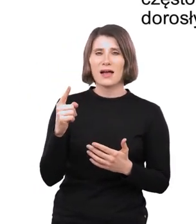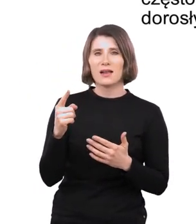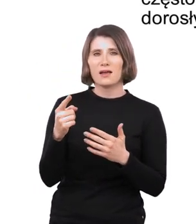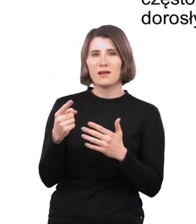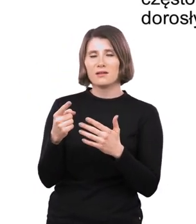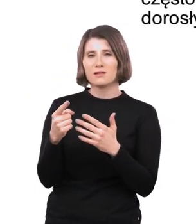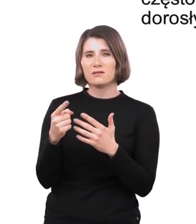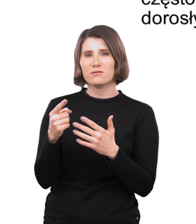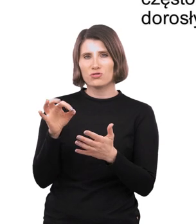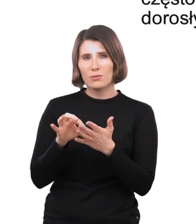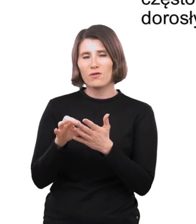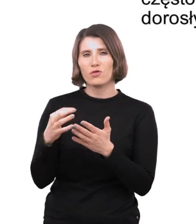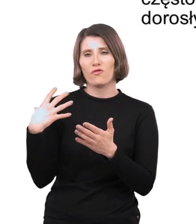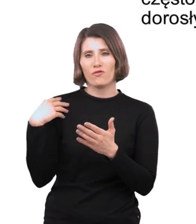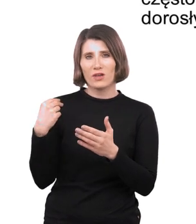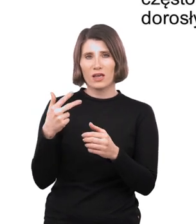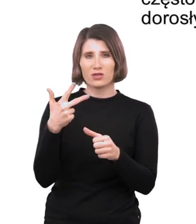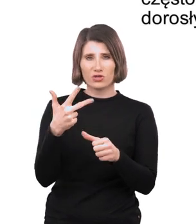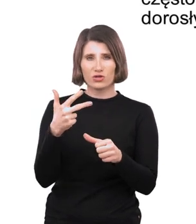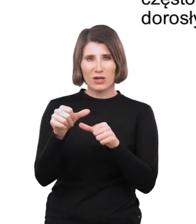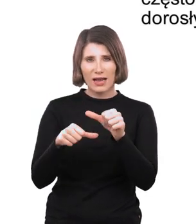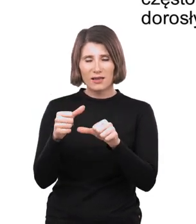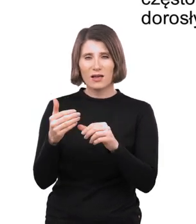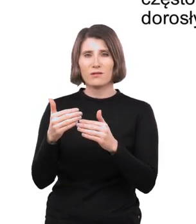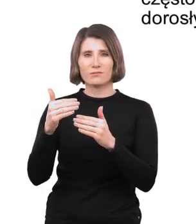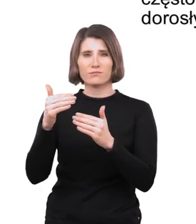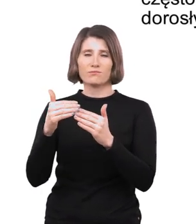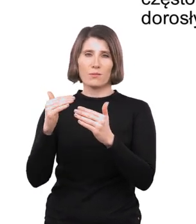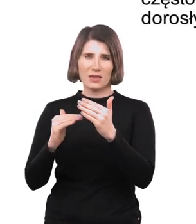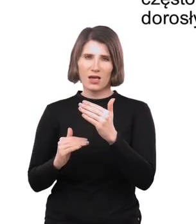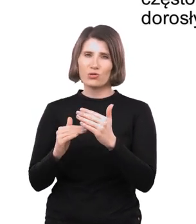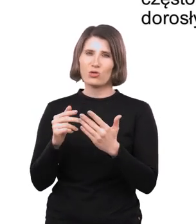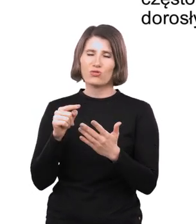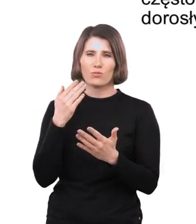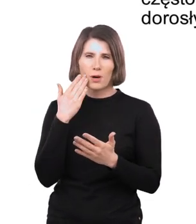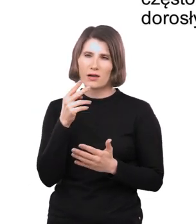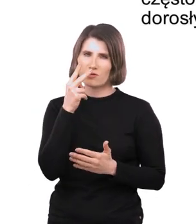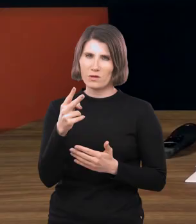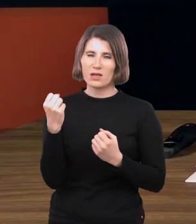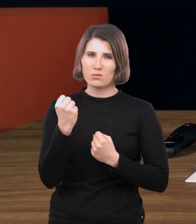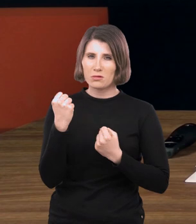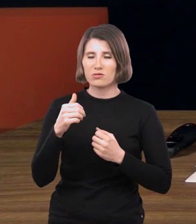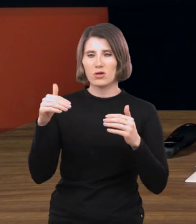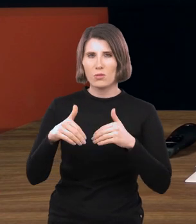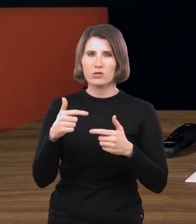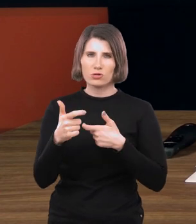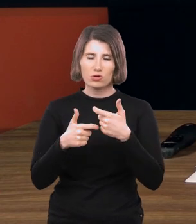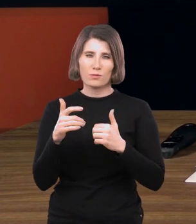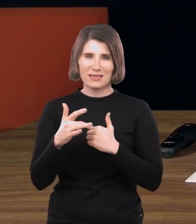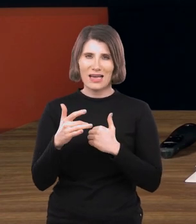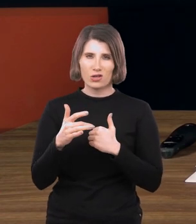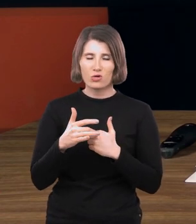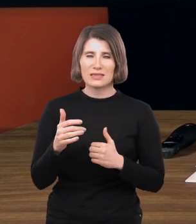już rzeczywiście bardzo widoczne i można spokojnie dokonać rzetelnej diagnozy. I mimo tego,